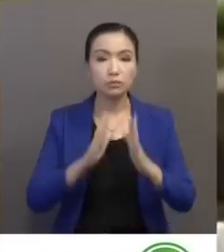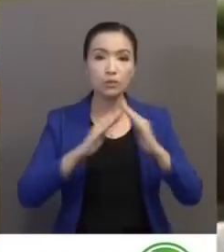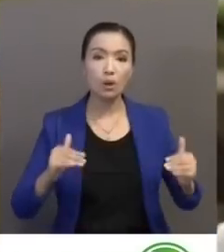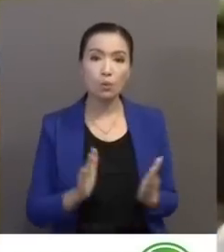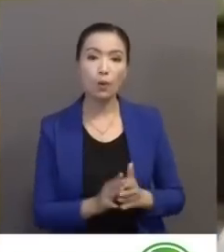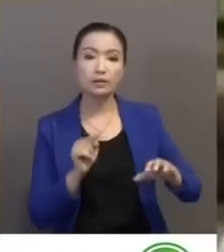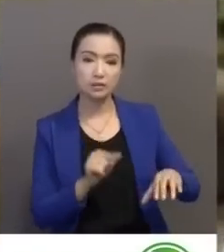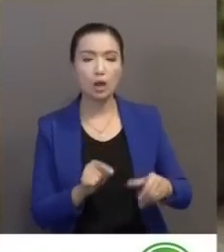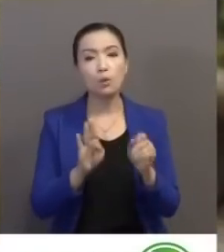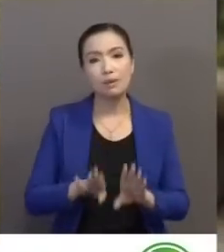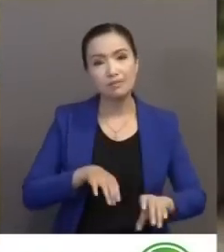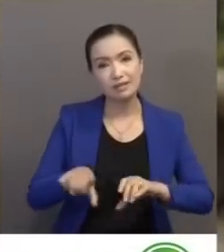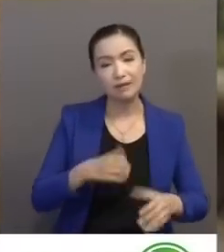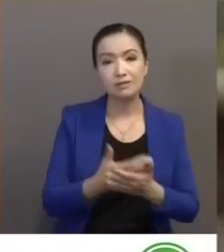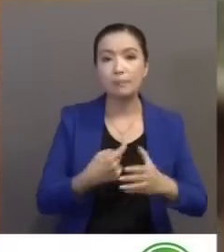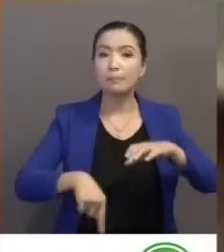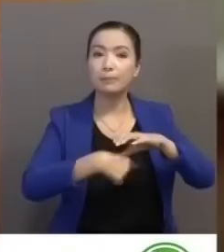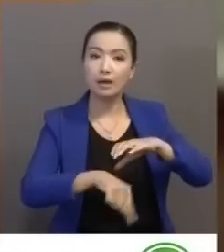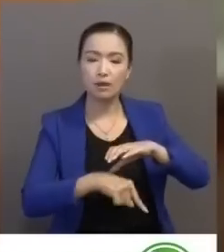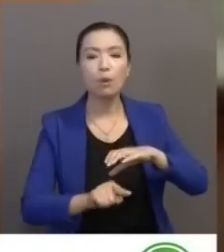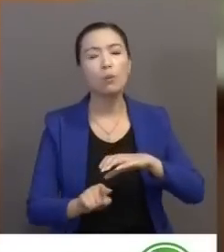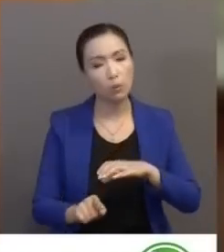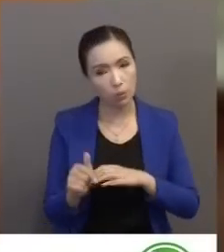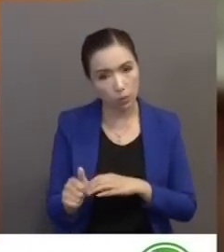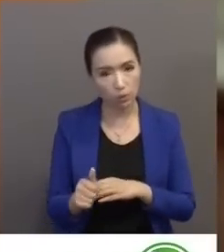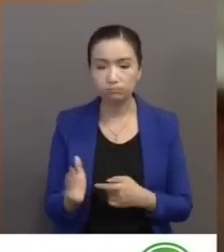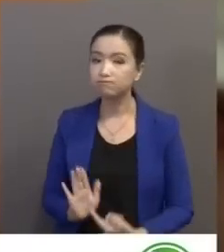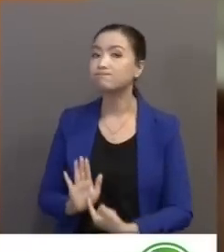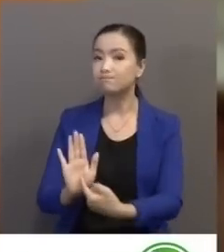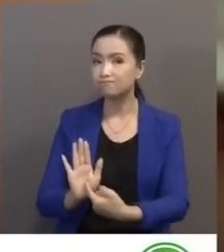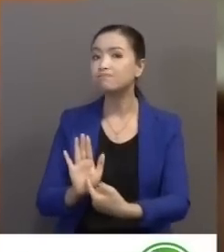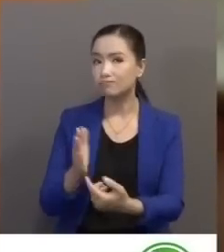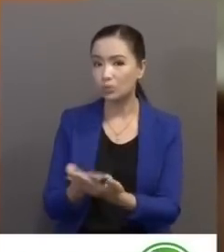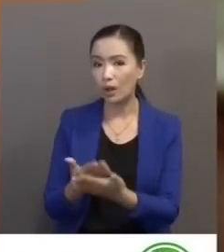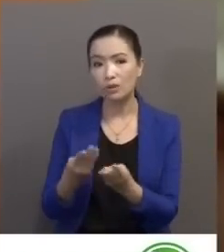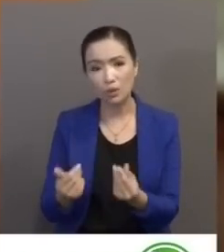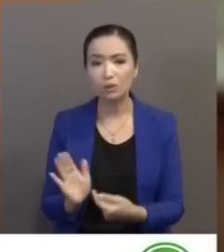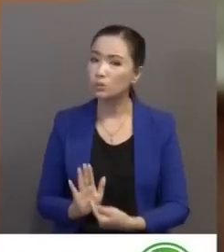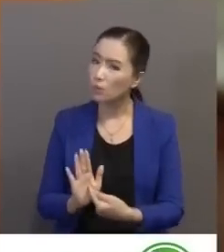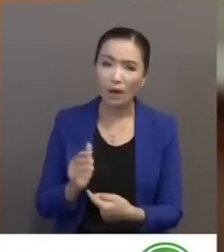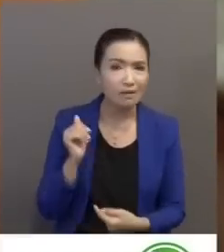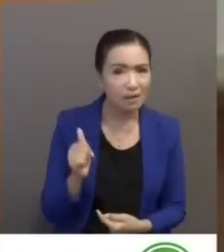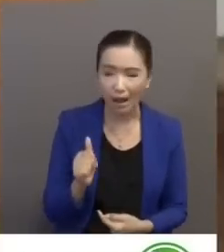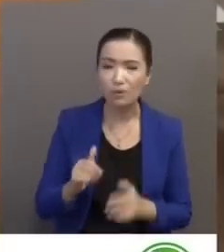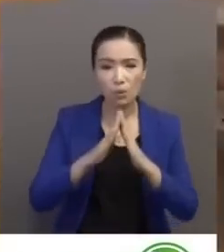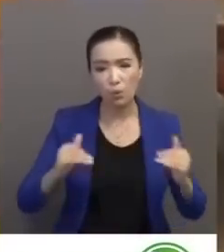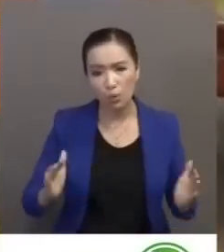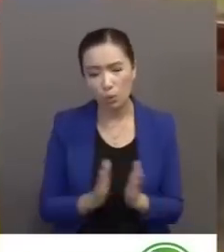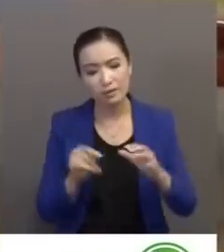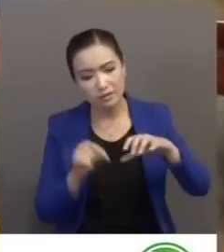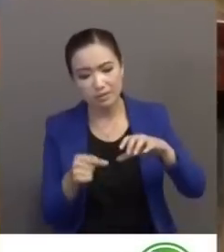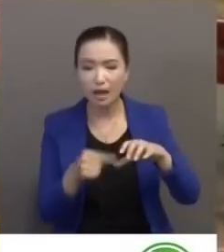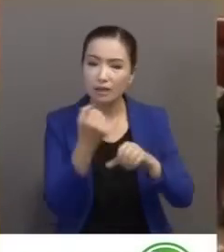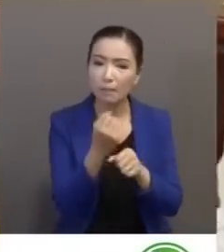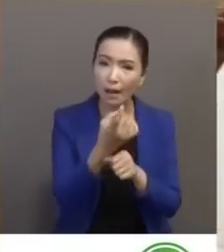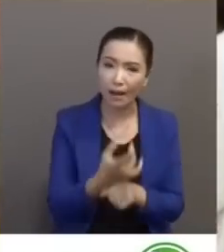แก้วมีรูปแบบการบริหารเงินภายในวัดที่สามารถโชว์ตัวเลขรายได้ค่าใช้จ่ายทั้งหมดภายในวัดพร้อมทั้ง